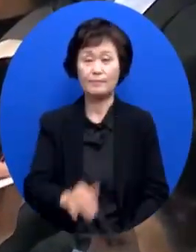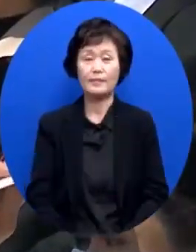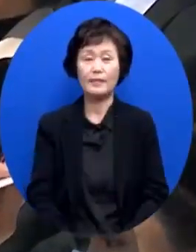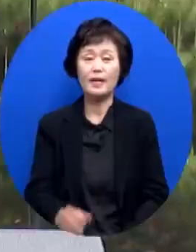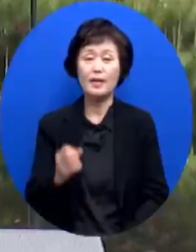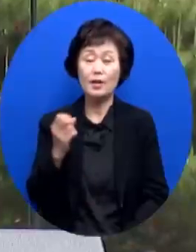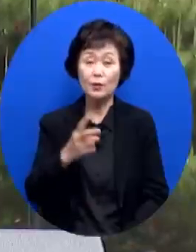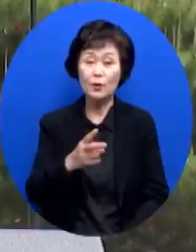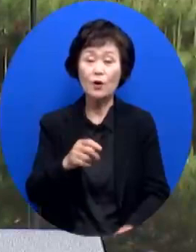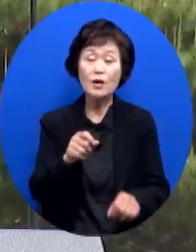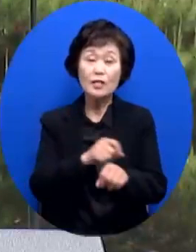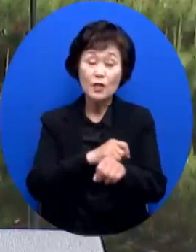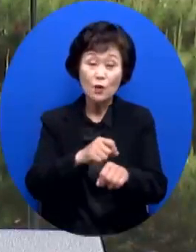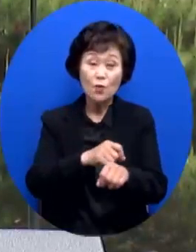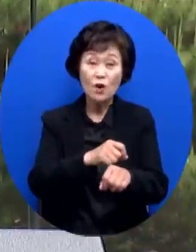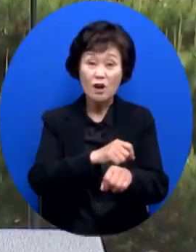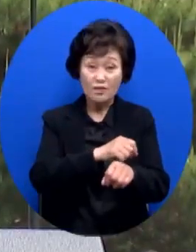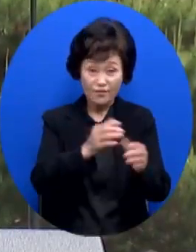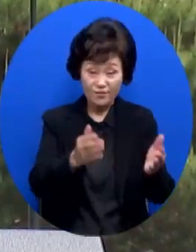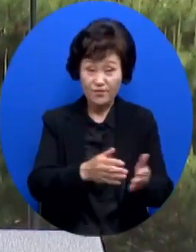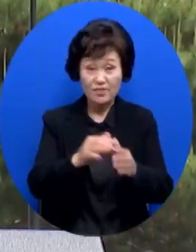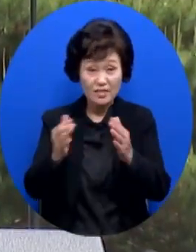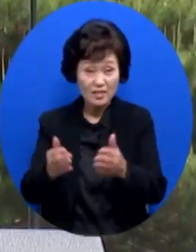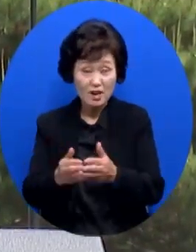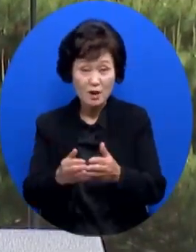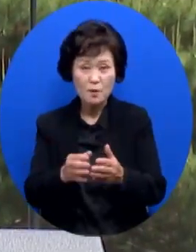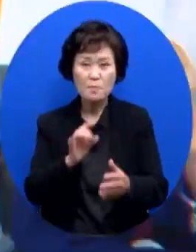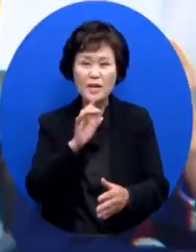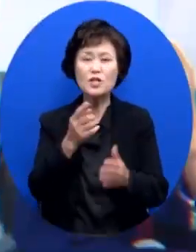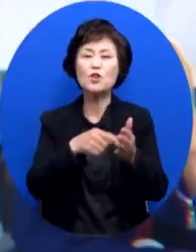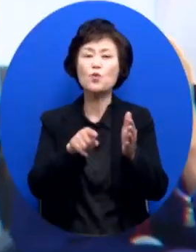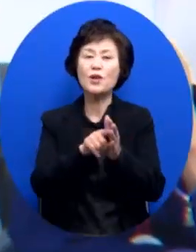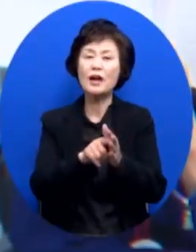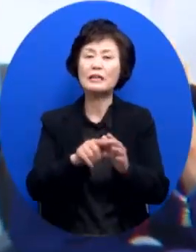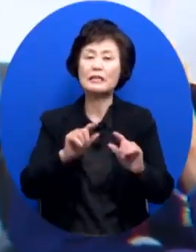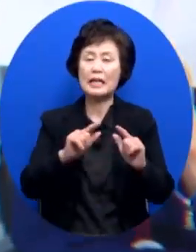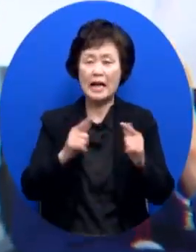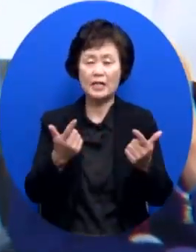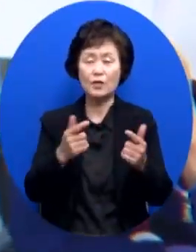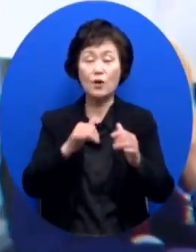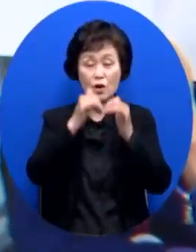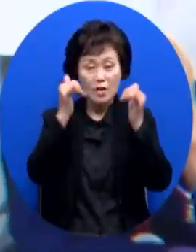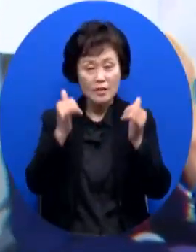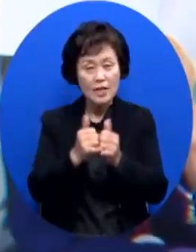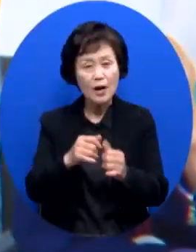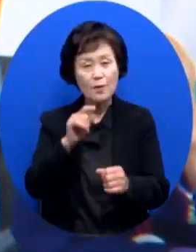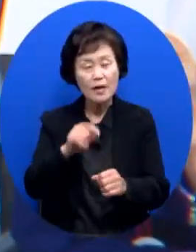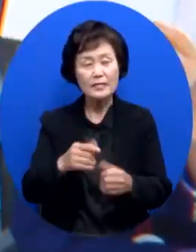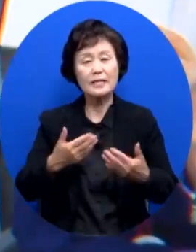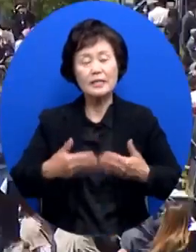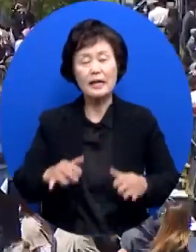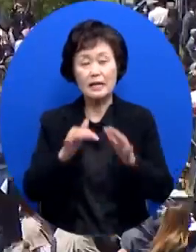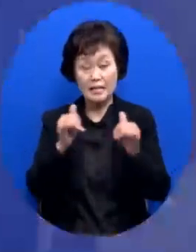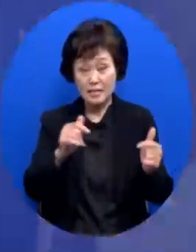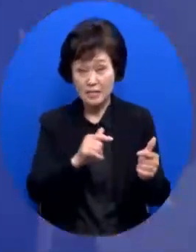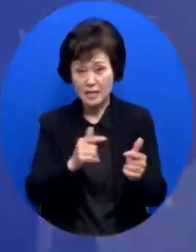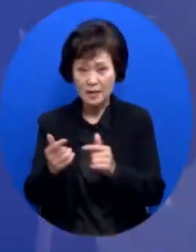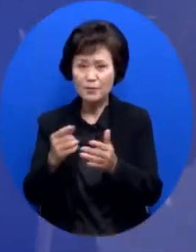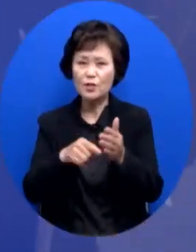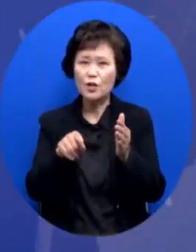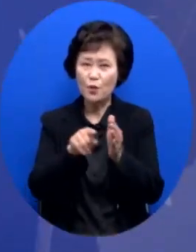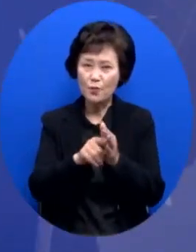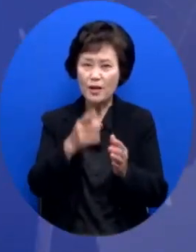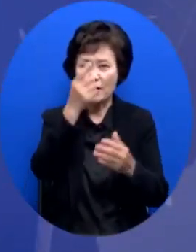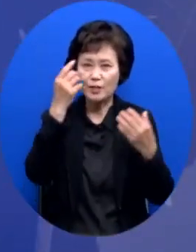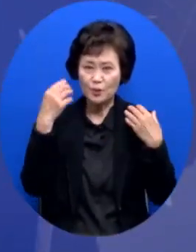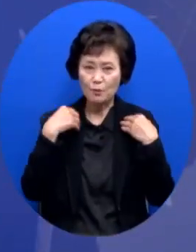교수는 특권층을 위한 권력이 아니라 사회적 약자의 우선 관심을 두고 섬기는 정부가 되달라고 했고요. 이전